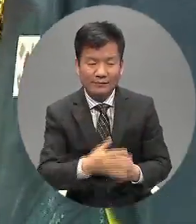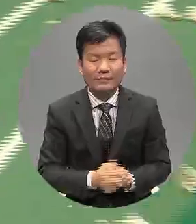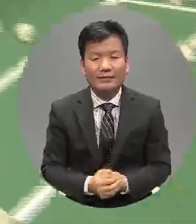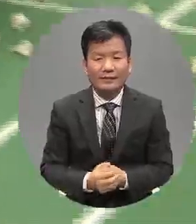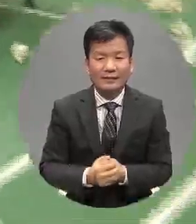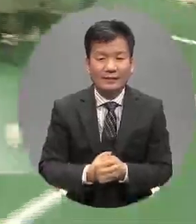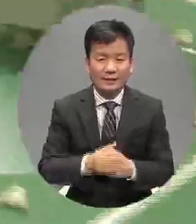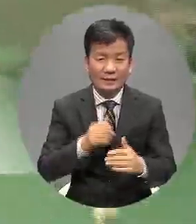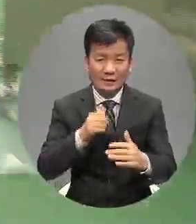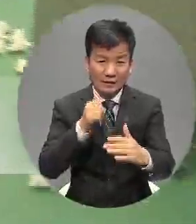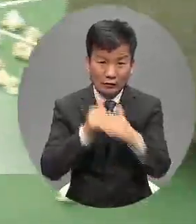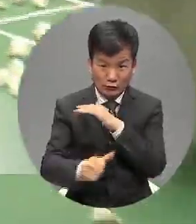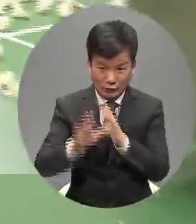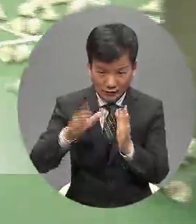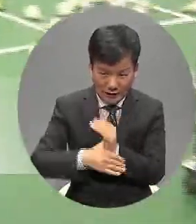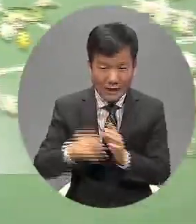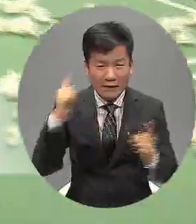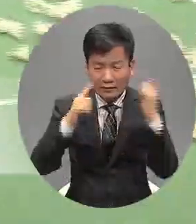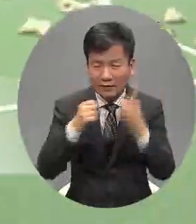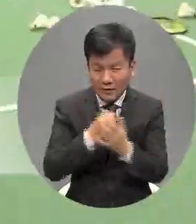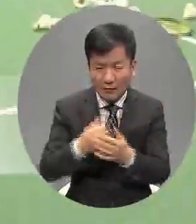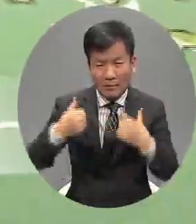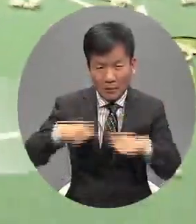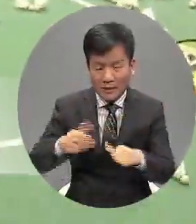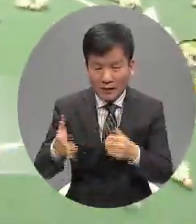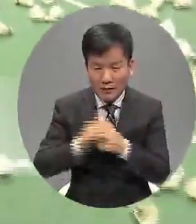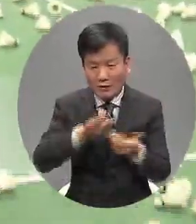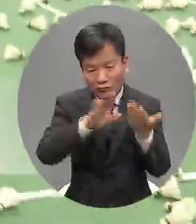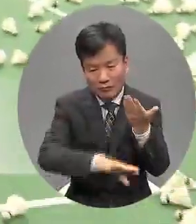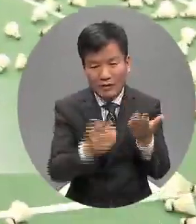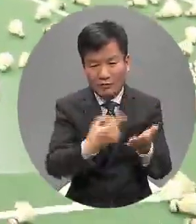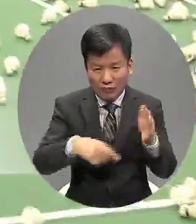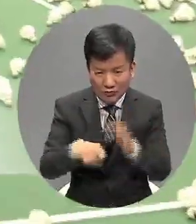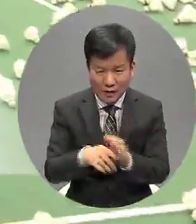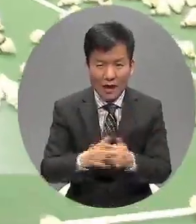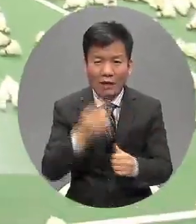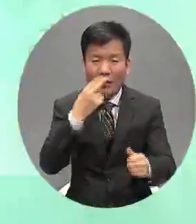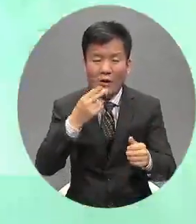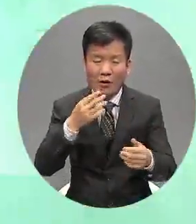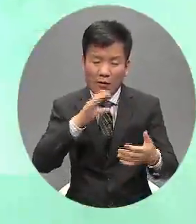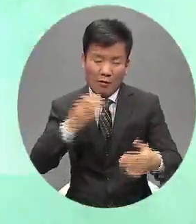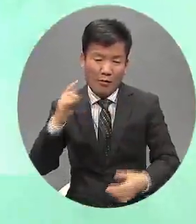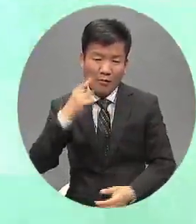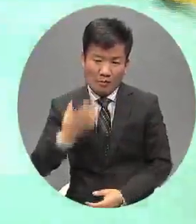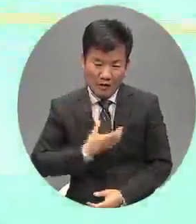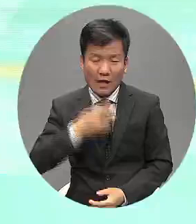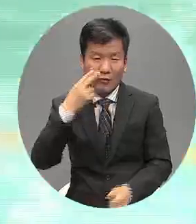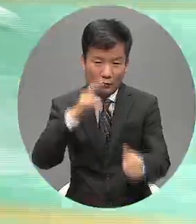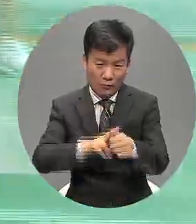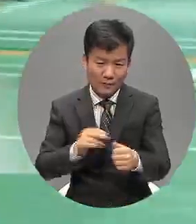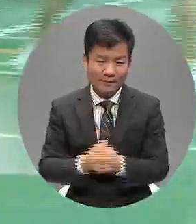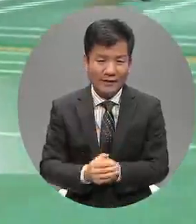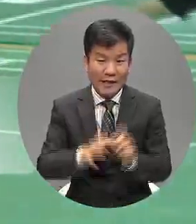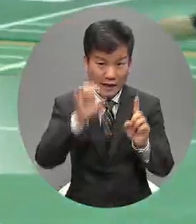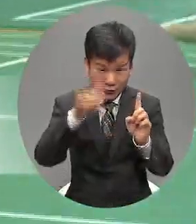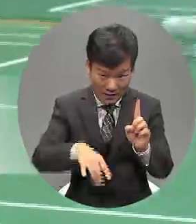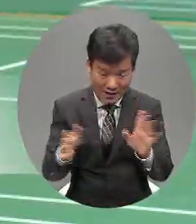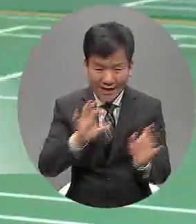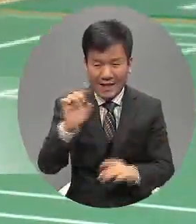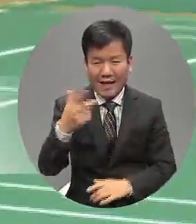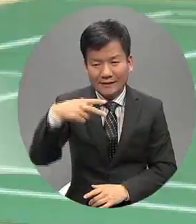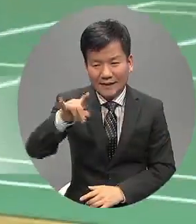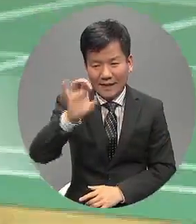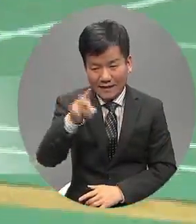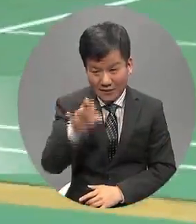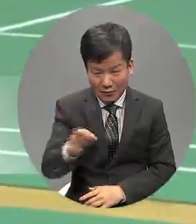선수 시절 부상으로 못 나갔던 올림픽이지만 이제 후배들을 이끌고 메달에 도전합니다. 세계 1위 안세영은 물론